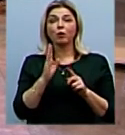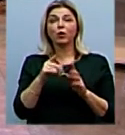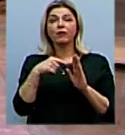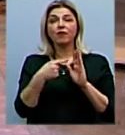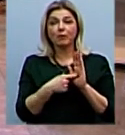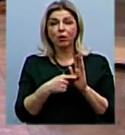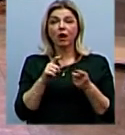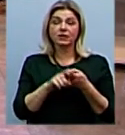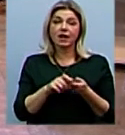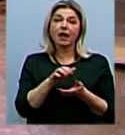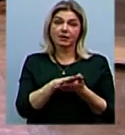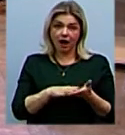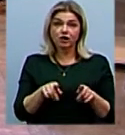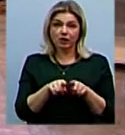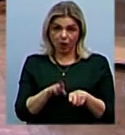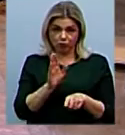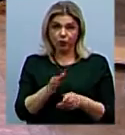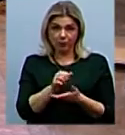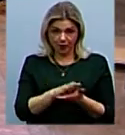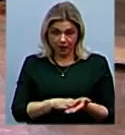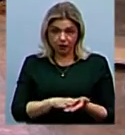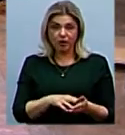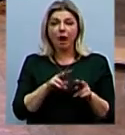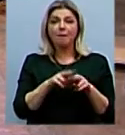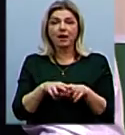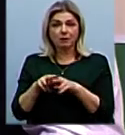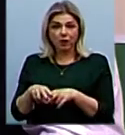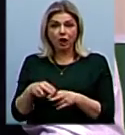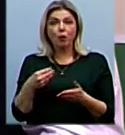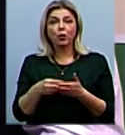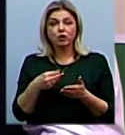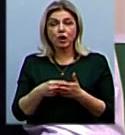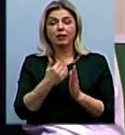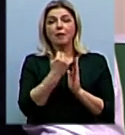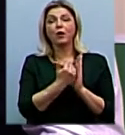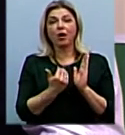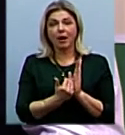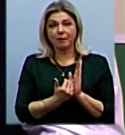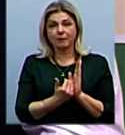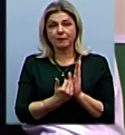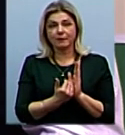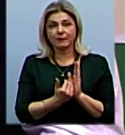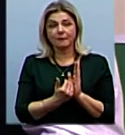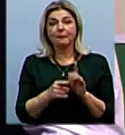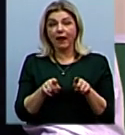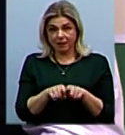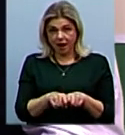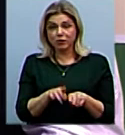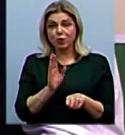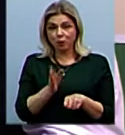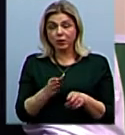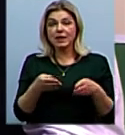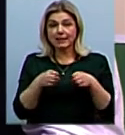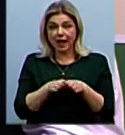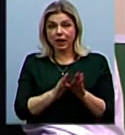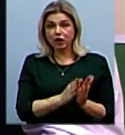касаться, что и дальше будет также продолжать. То есть паспорта бюджетных программ точно так же будет в закрытом